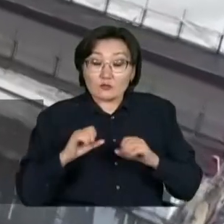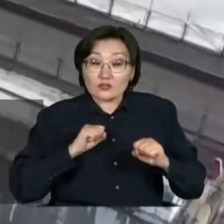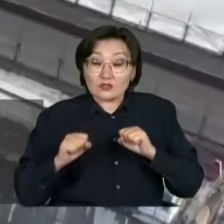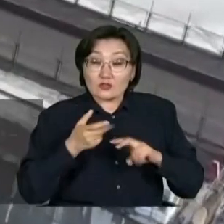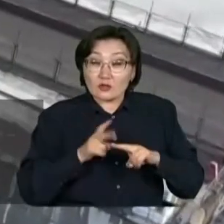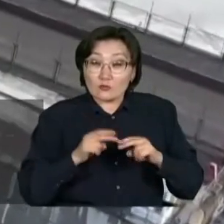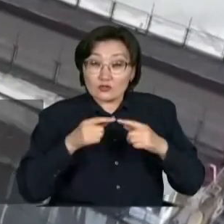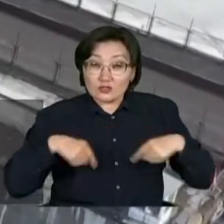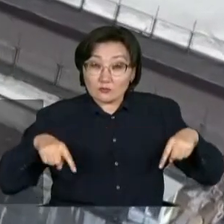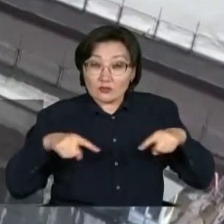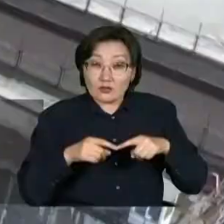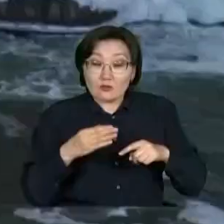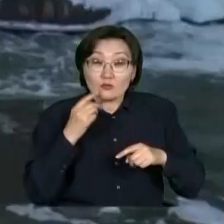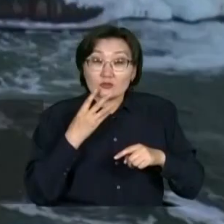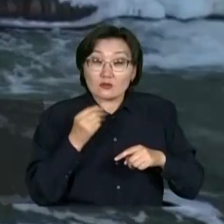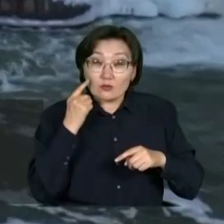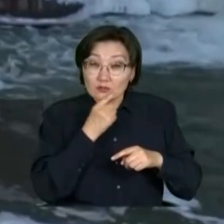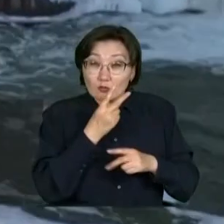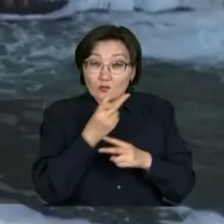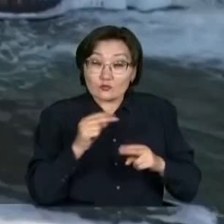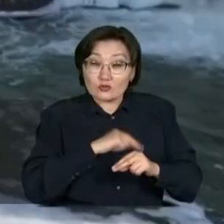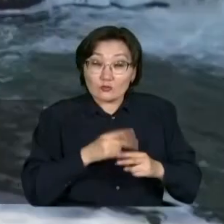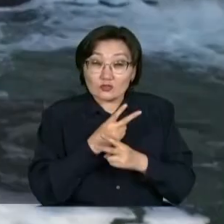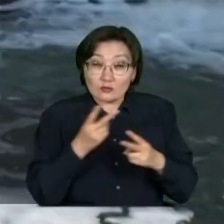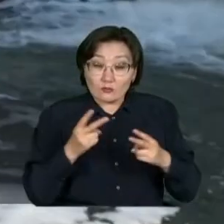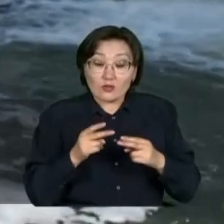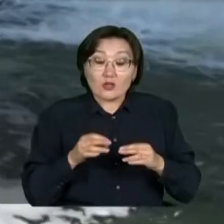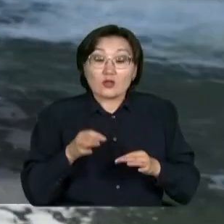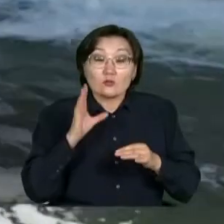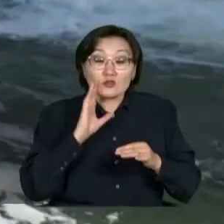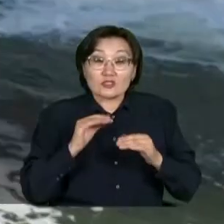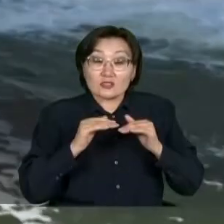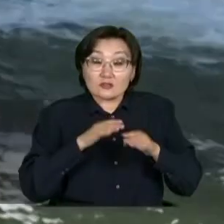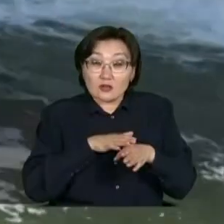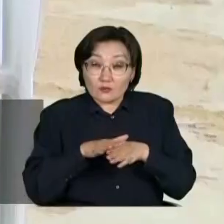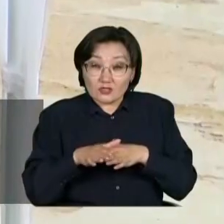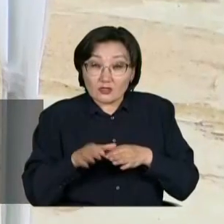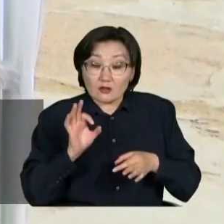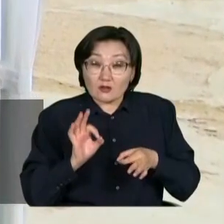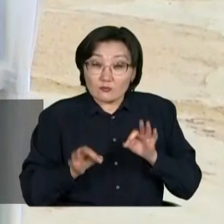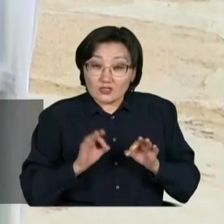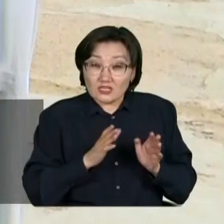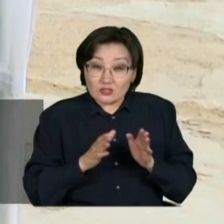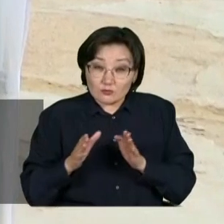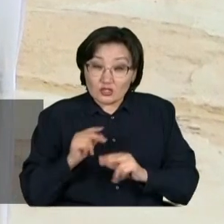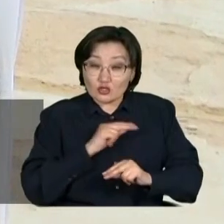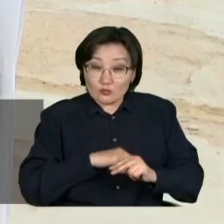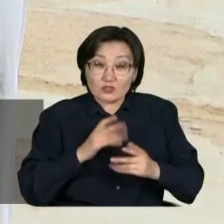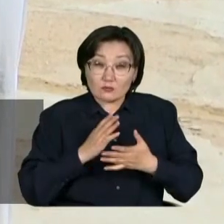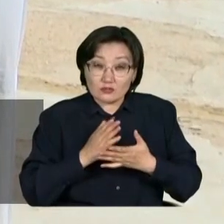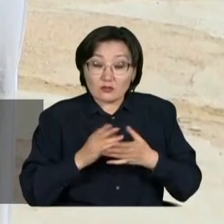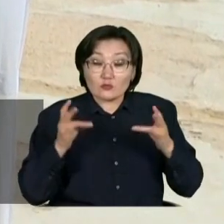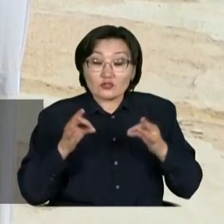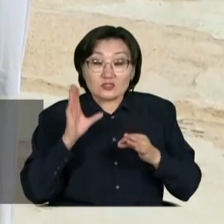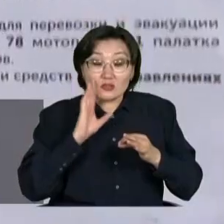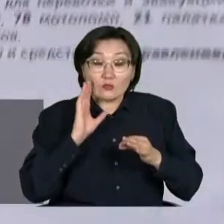аталған нысанды өз көзімен көріп, жұмысымен танысты. Қазір су торабының толу деңгейі қалыпты және штаттық режимде жұмыс істеп тұр. Дегенмен